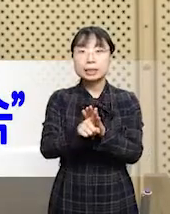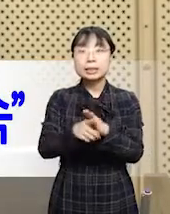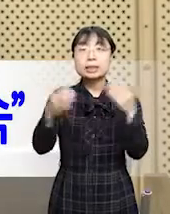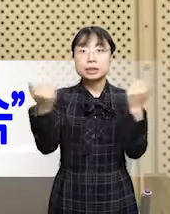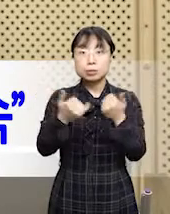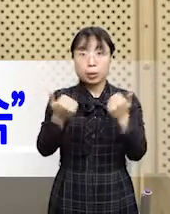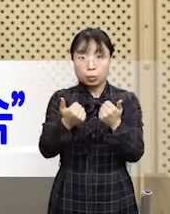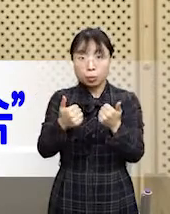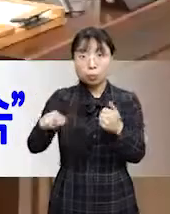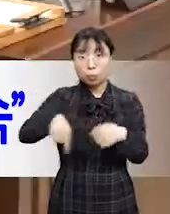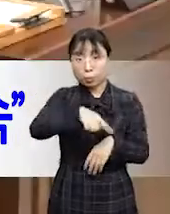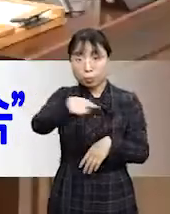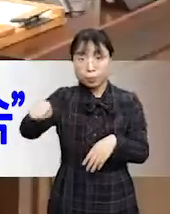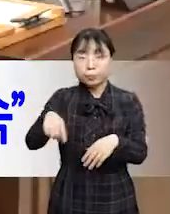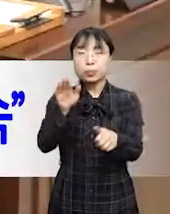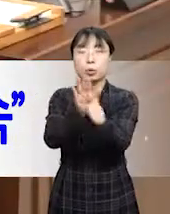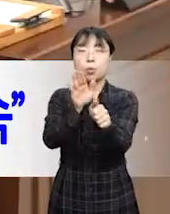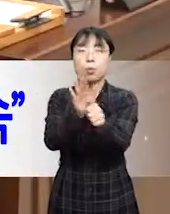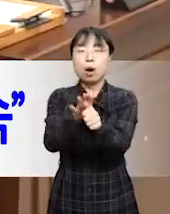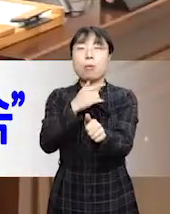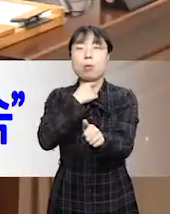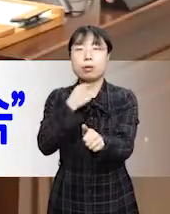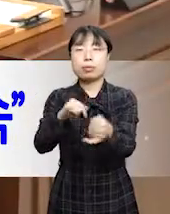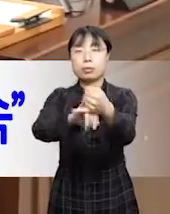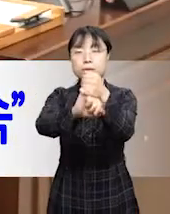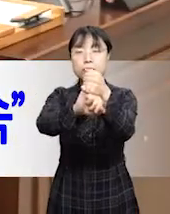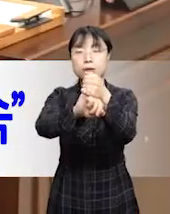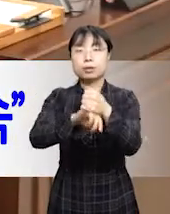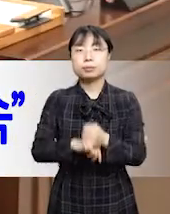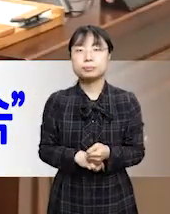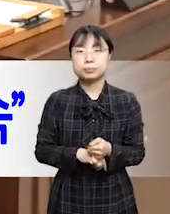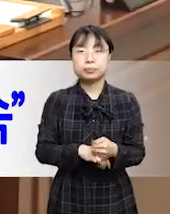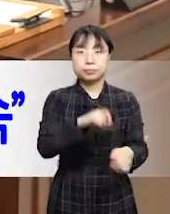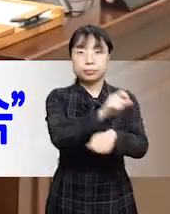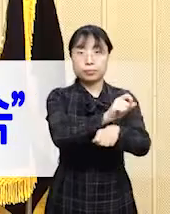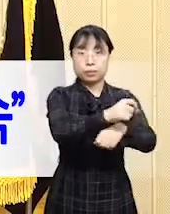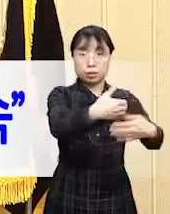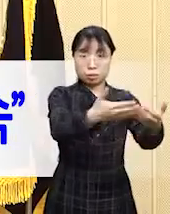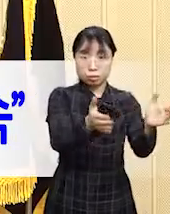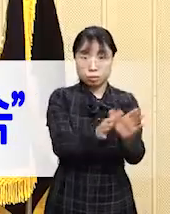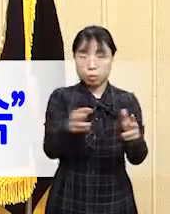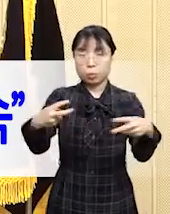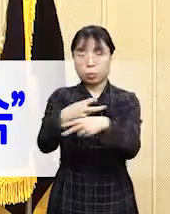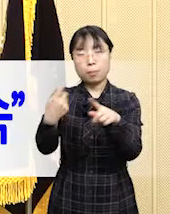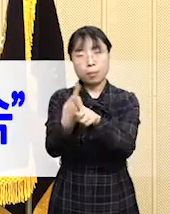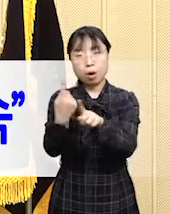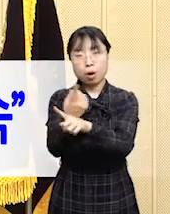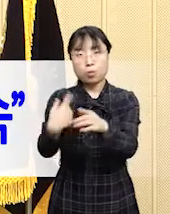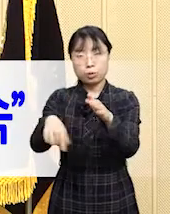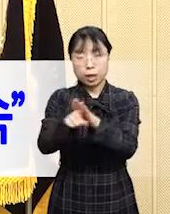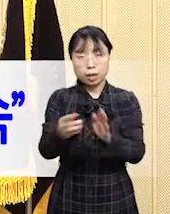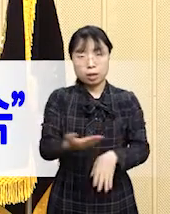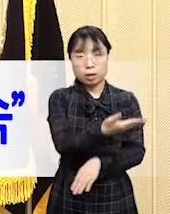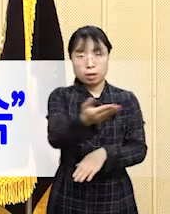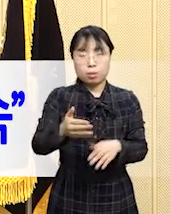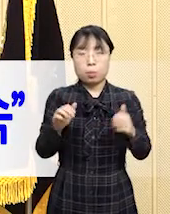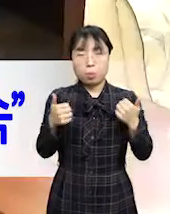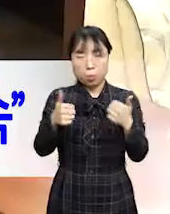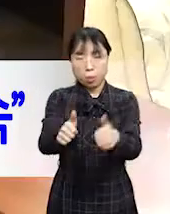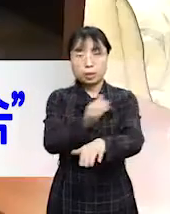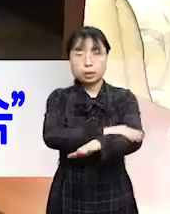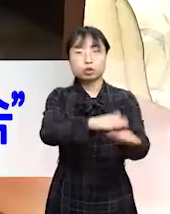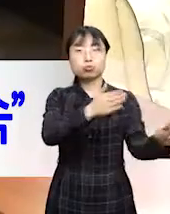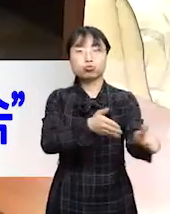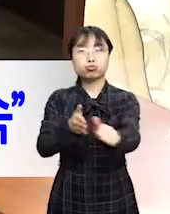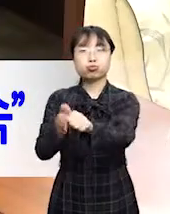시의회에서도 적극적인 지원을 약속한다며 집행부에서도 광역 교통체계가 개선될 수 있도록 모든 행정 역량을